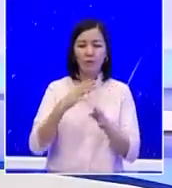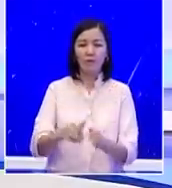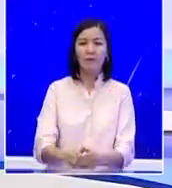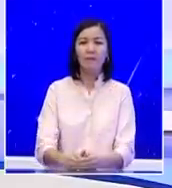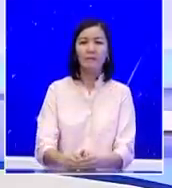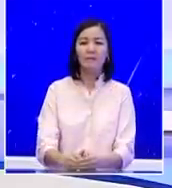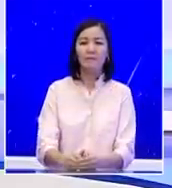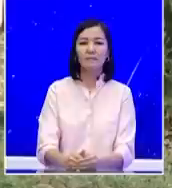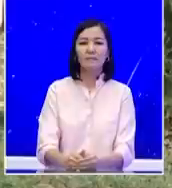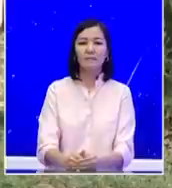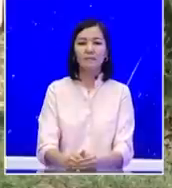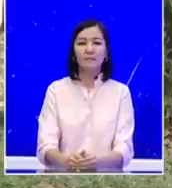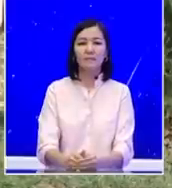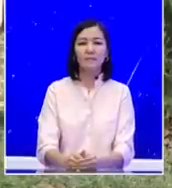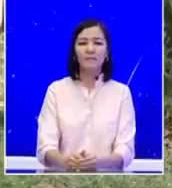отыр.